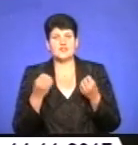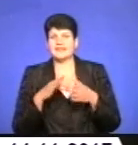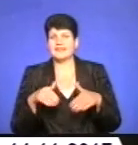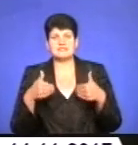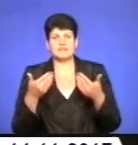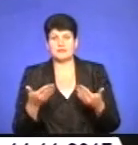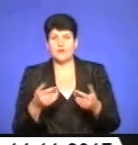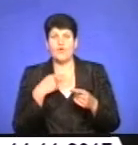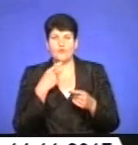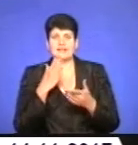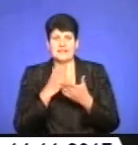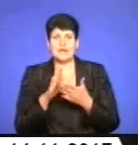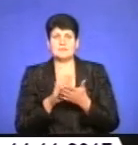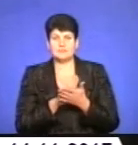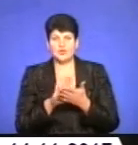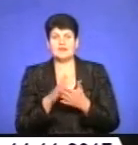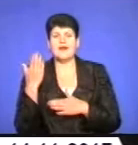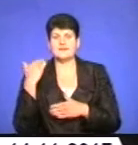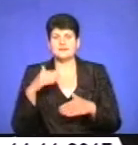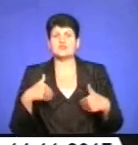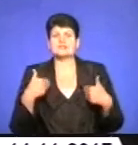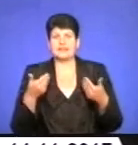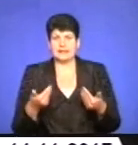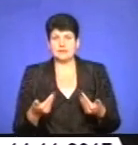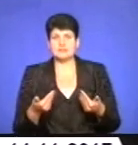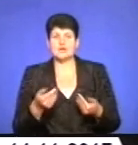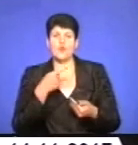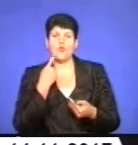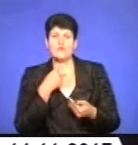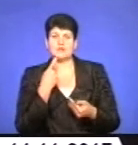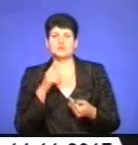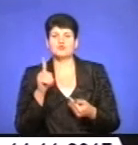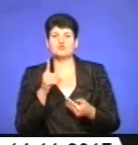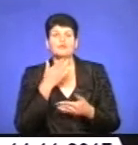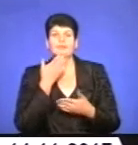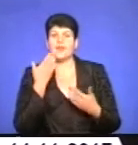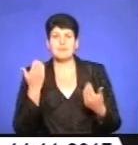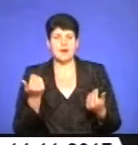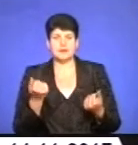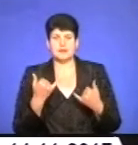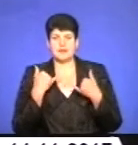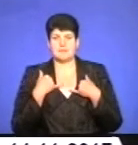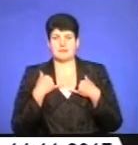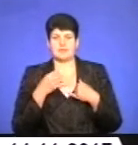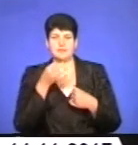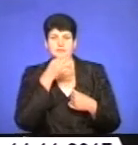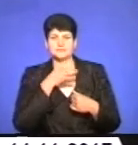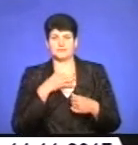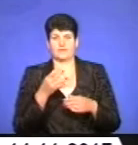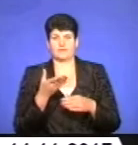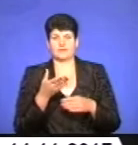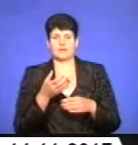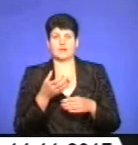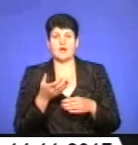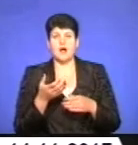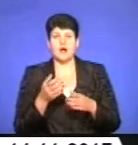що є безкоштовно. Раніше я зверталася, так казали, що немає для мене ліків в таблетках, що